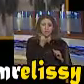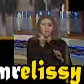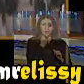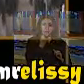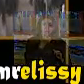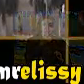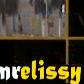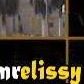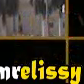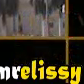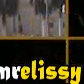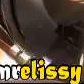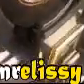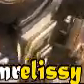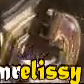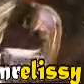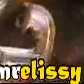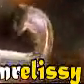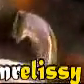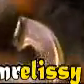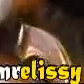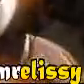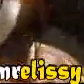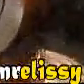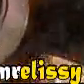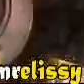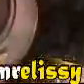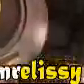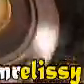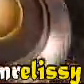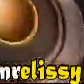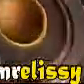رقم 461.